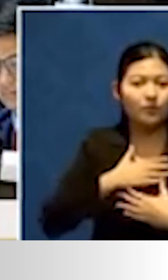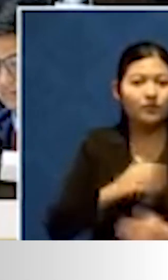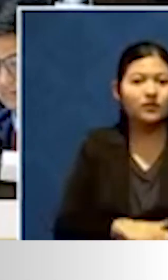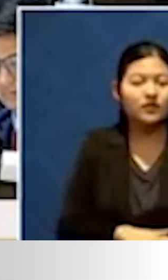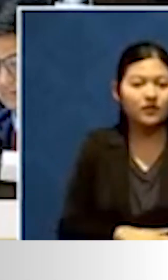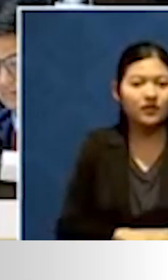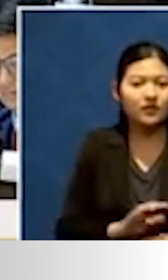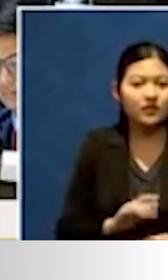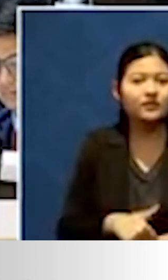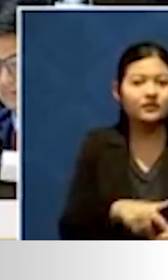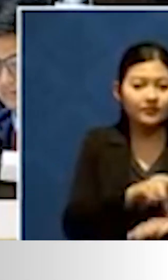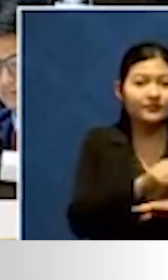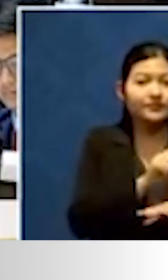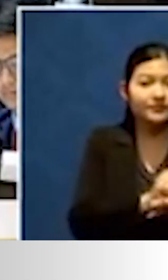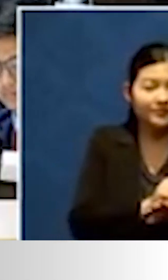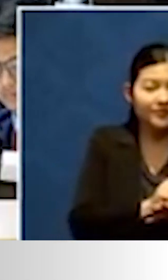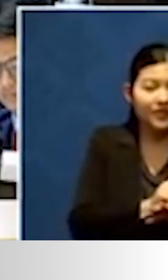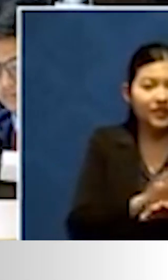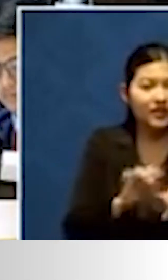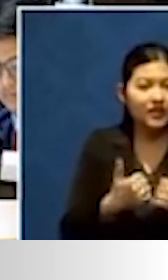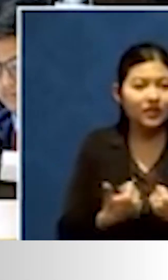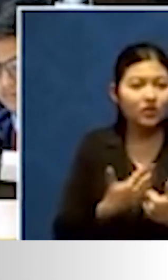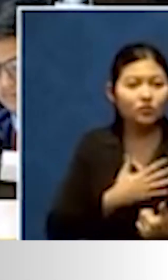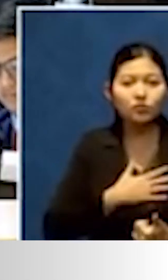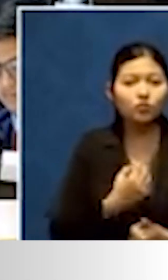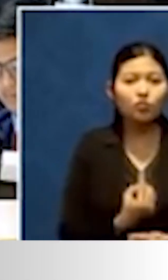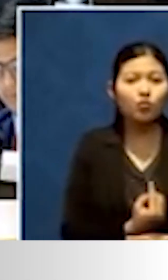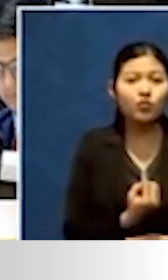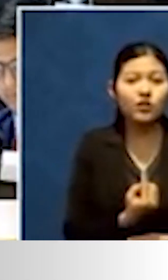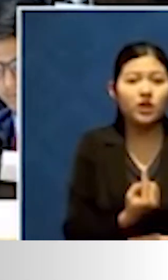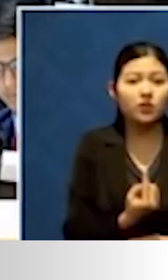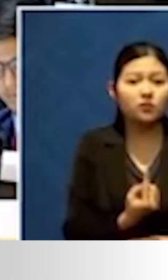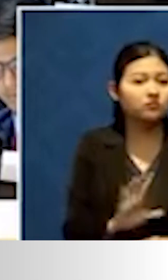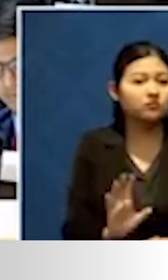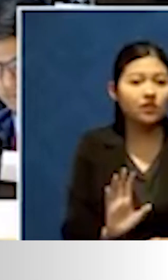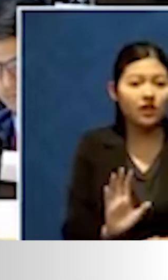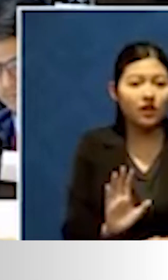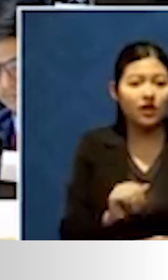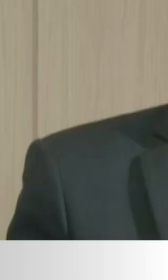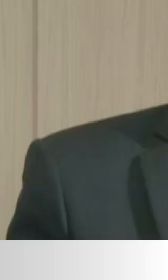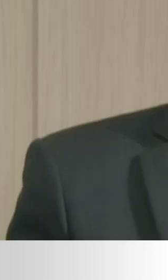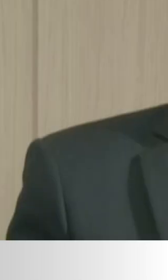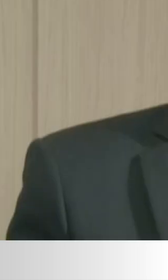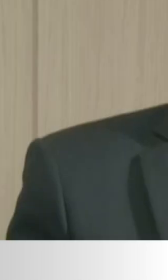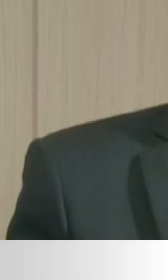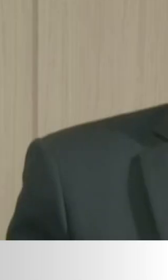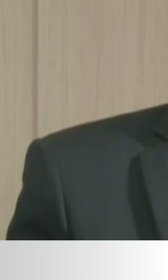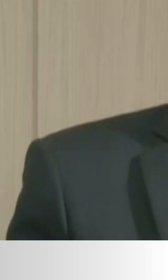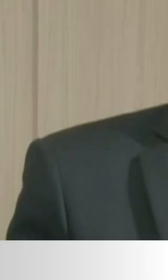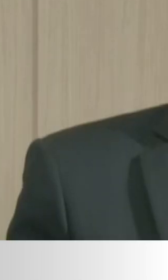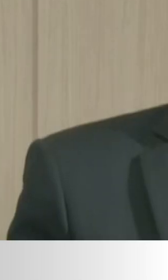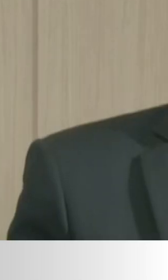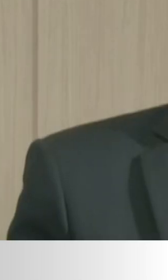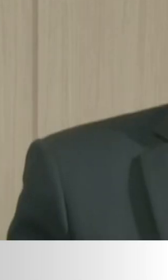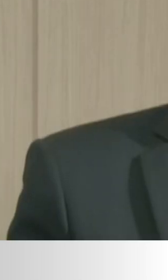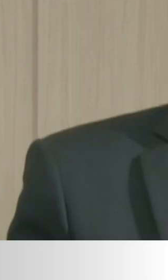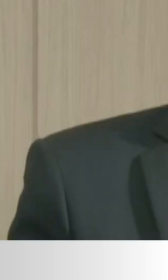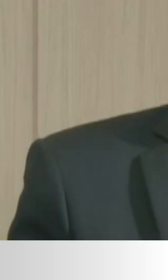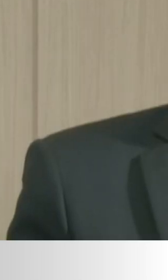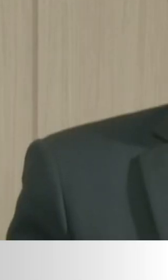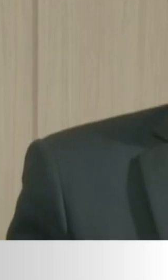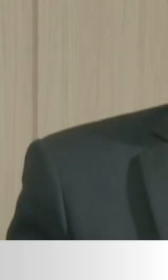ามตามที่ล้อมาจากกฎหมายซึ่งพฤติกรรมจริยธรรมมันจะมากกว่าและลึกกว่าลักษณะต้องห้ามการเป็นสมาชิกพรรคที่กฎหมายก